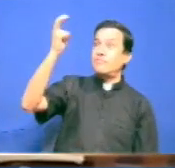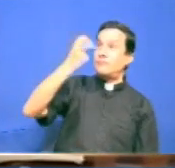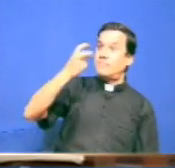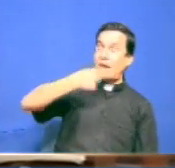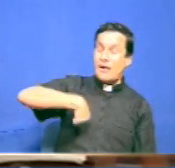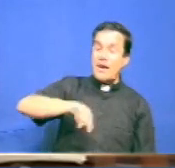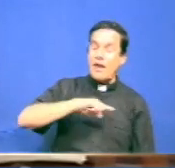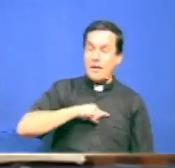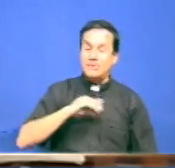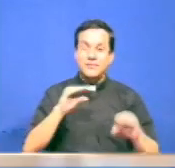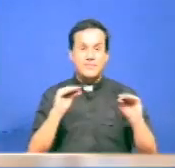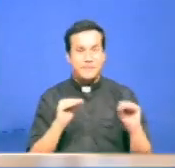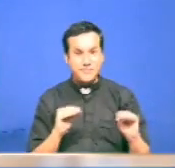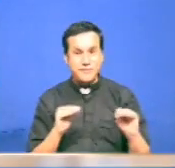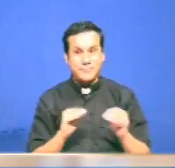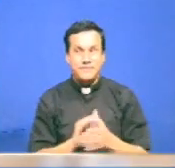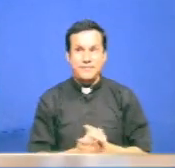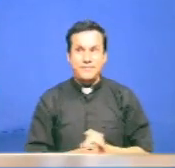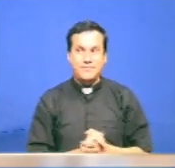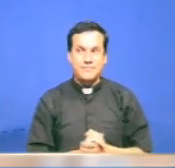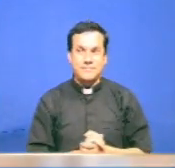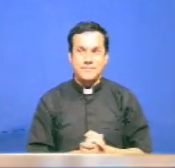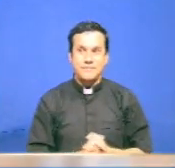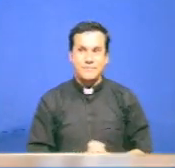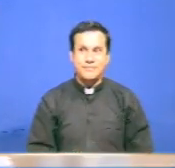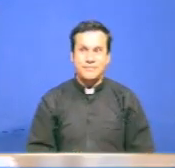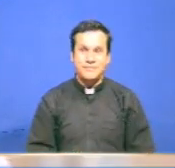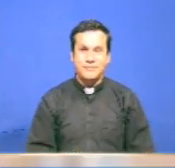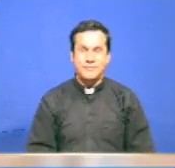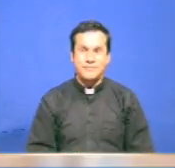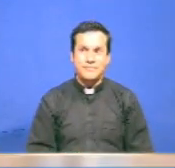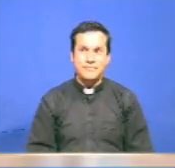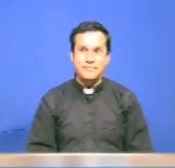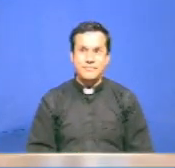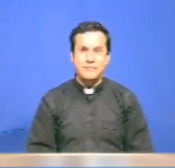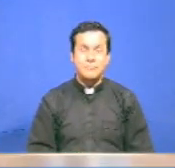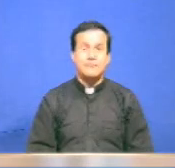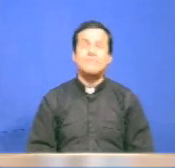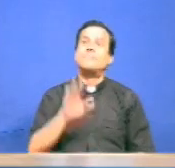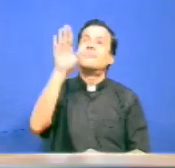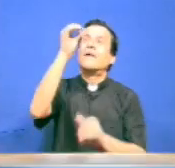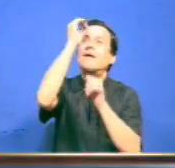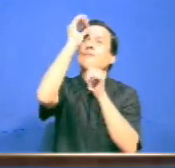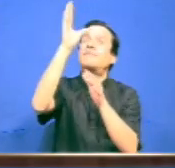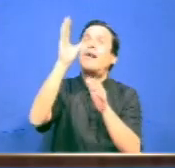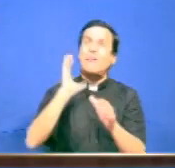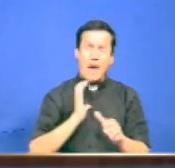tunakuomba utusikie. Ok. Pokea sala zetu ya Baba Mungu